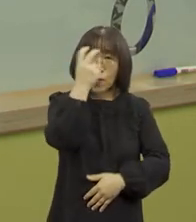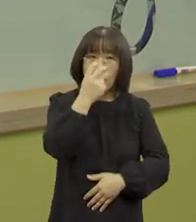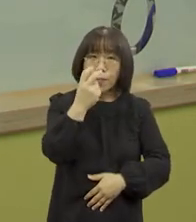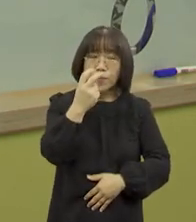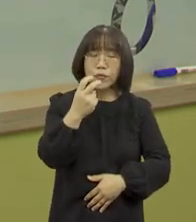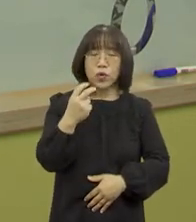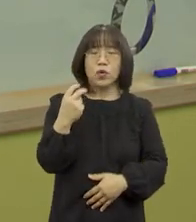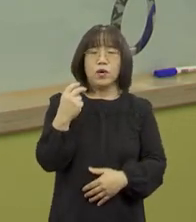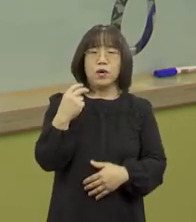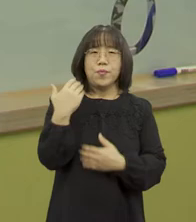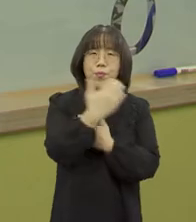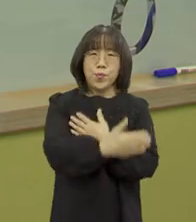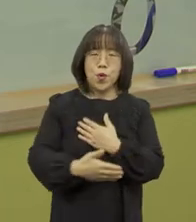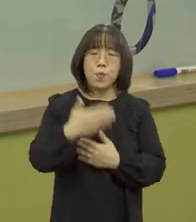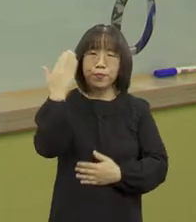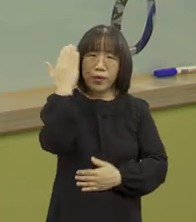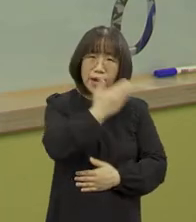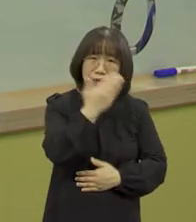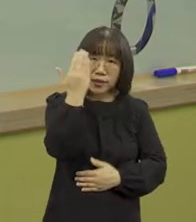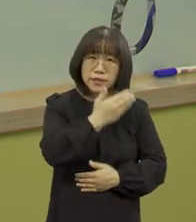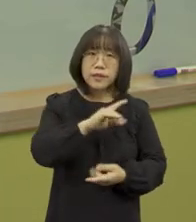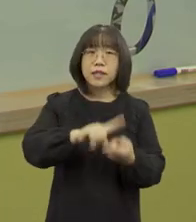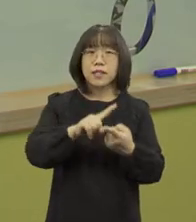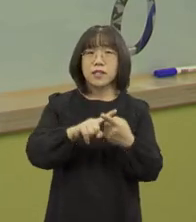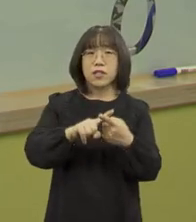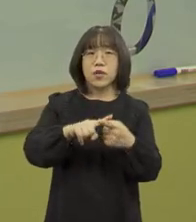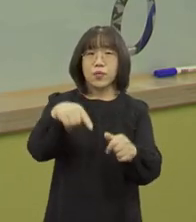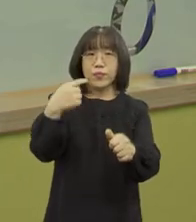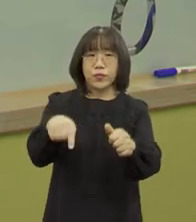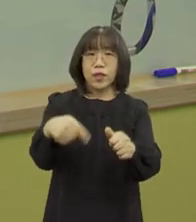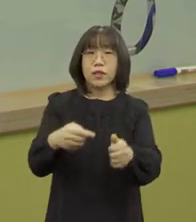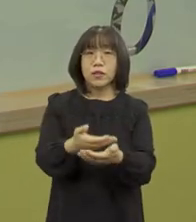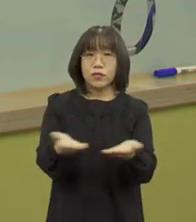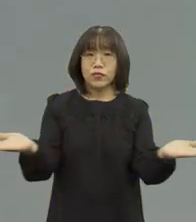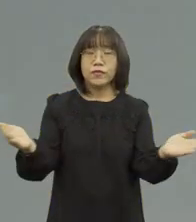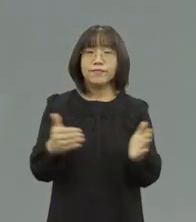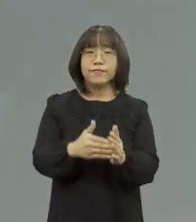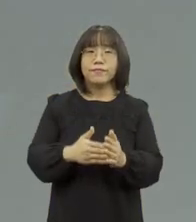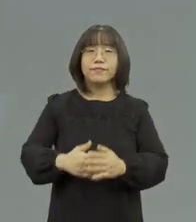여부, 위생관리 상태도 집중 모니터링했습니다.